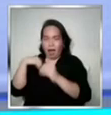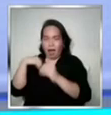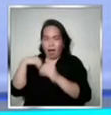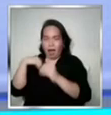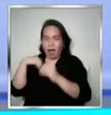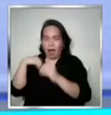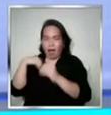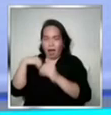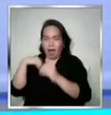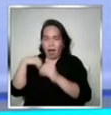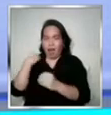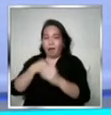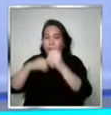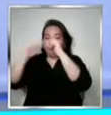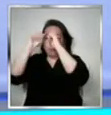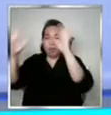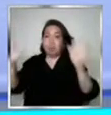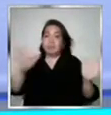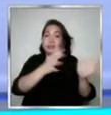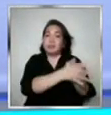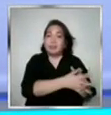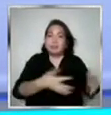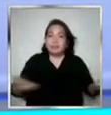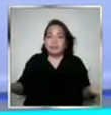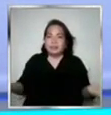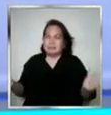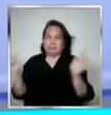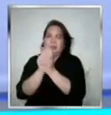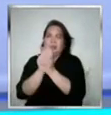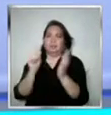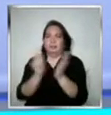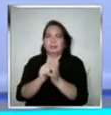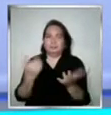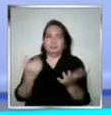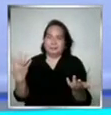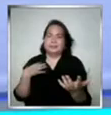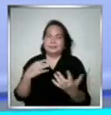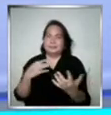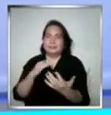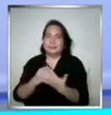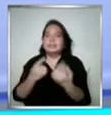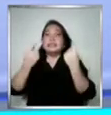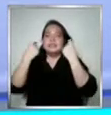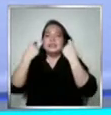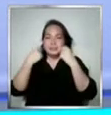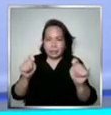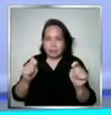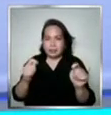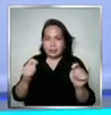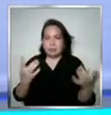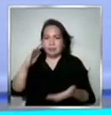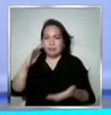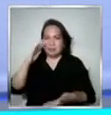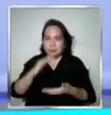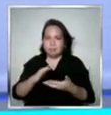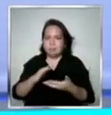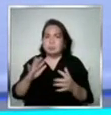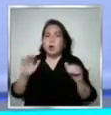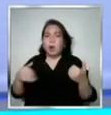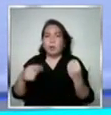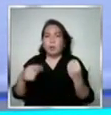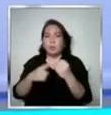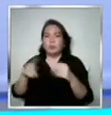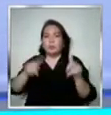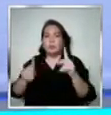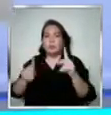na posible bang maipatupad ang social distancing sa harap ng masidhing debosyon ng mga kumakapit ngayon sa pananampalataya.